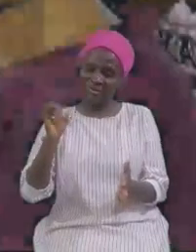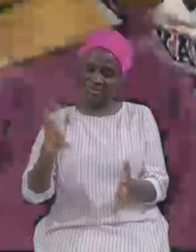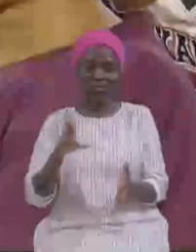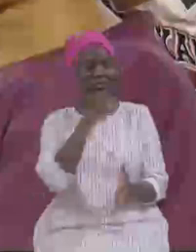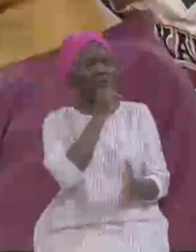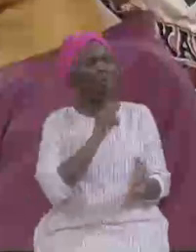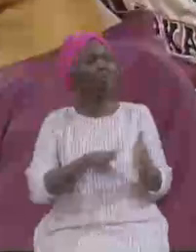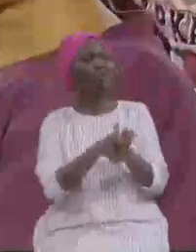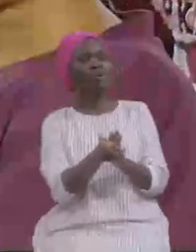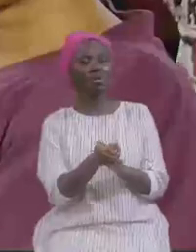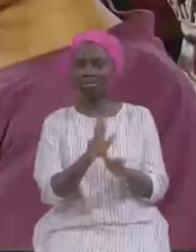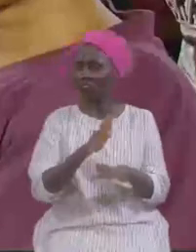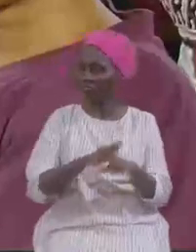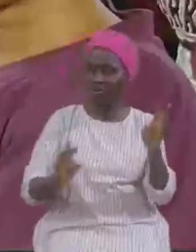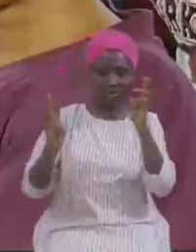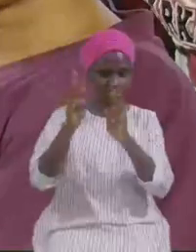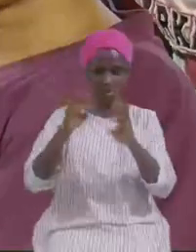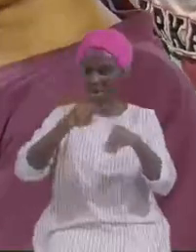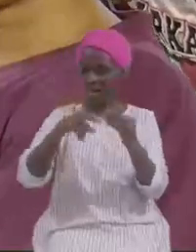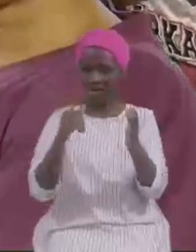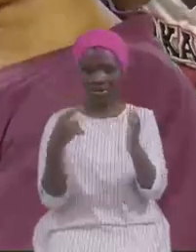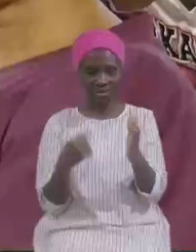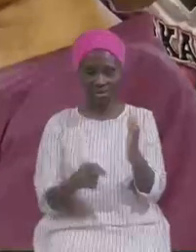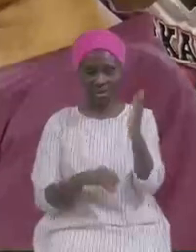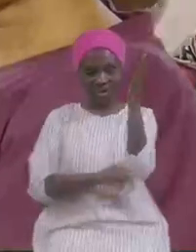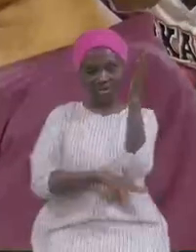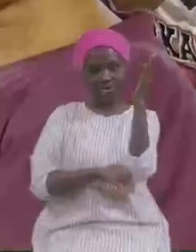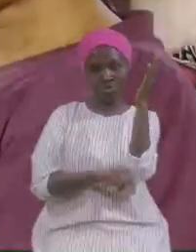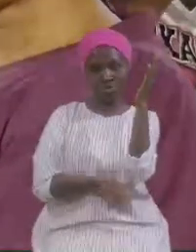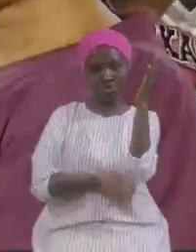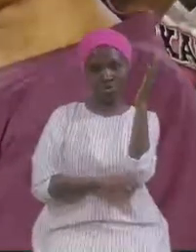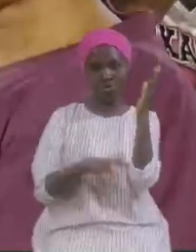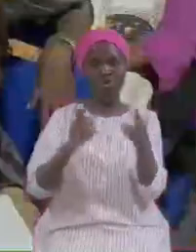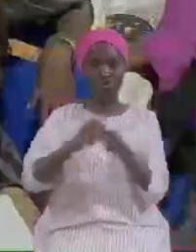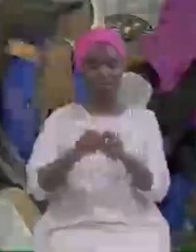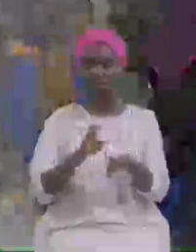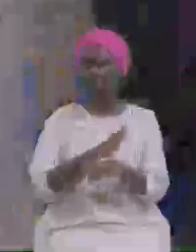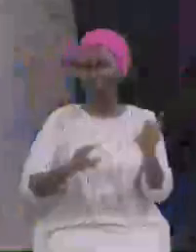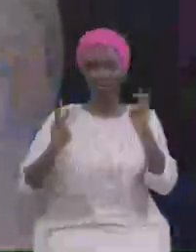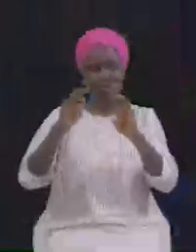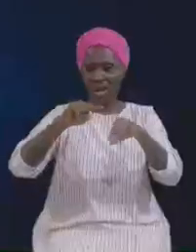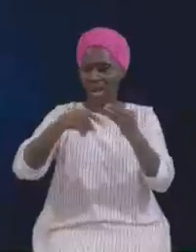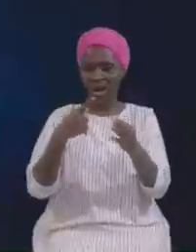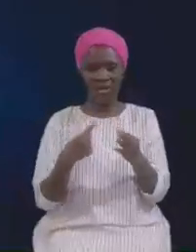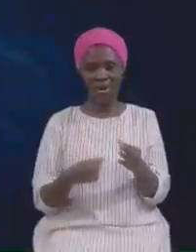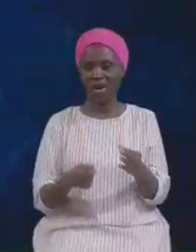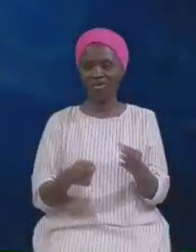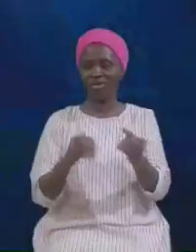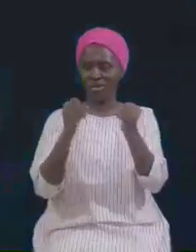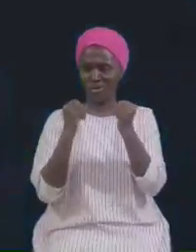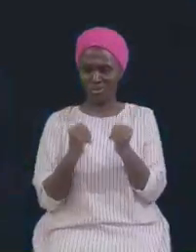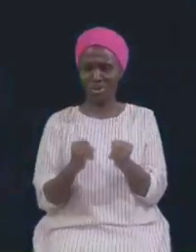fais pas pour ça. Ne te préoccupe pas de la source du problème. Ne te préoccupe pas de la force de